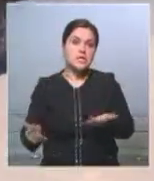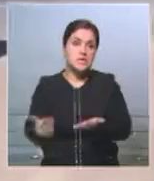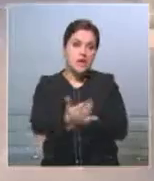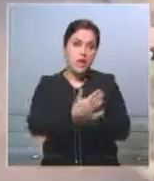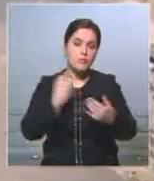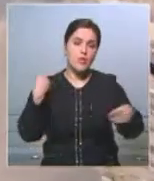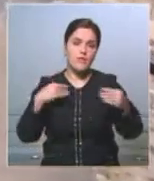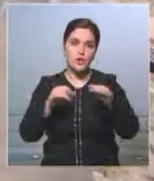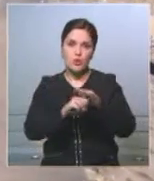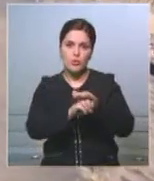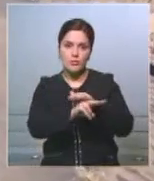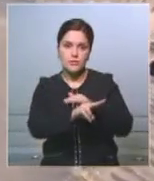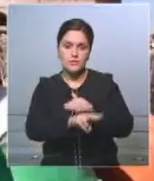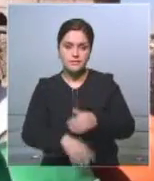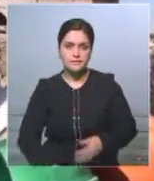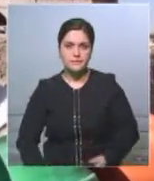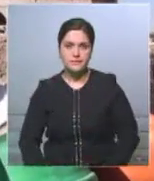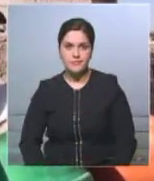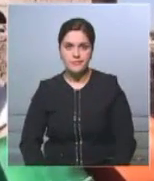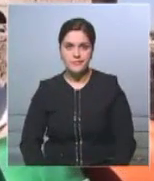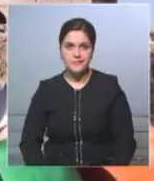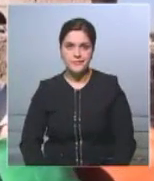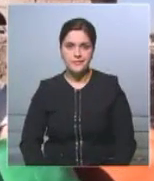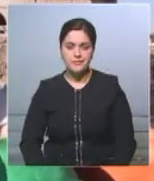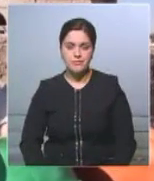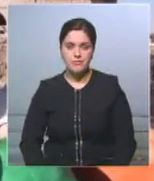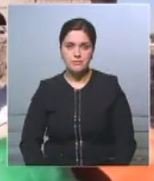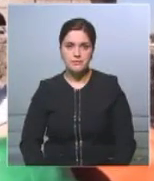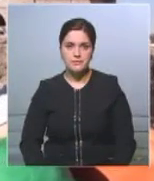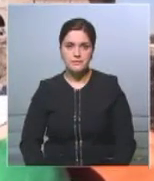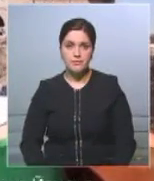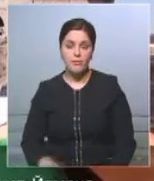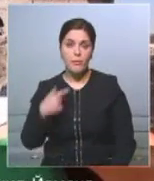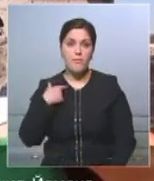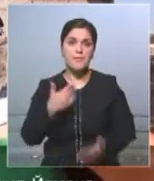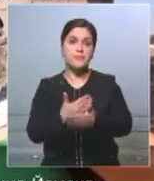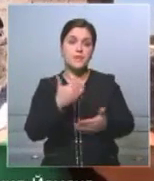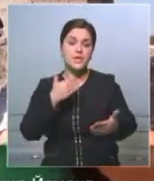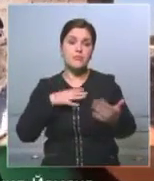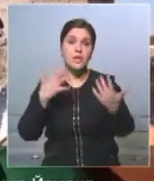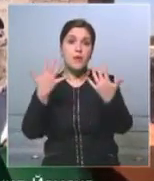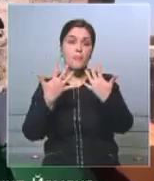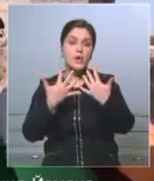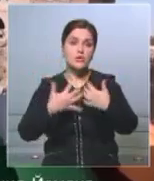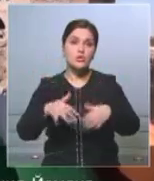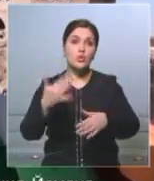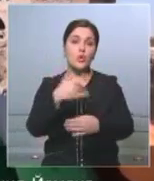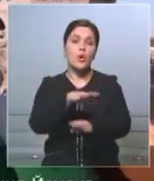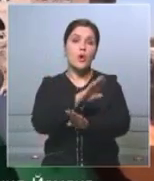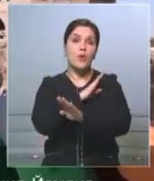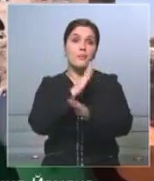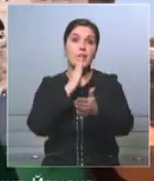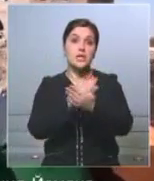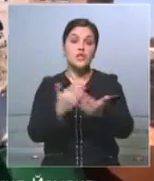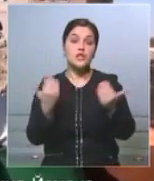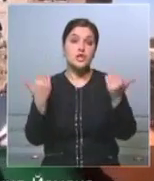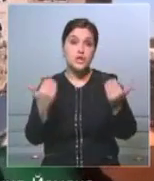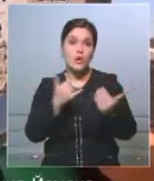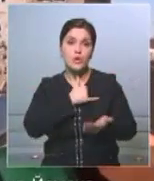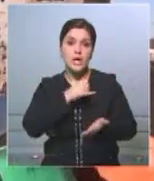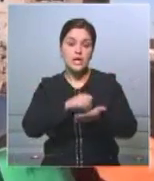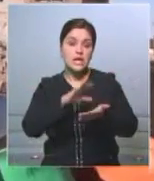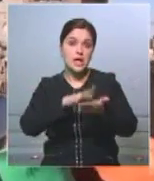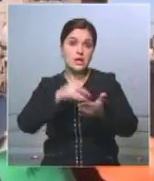вещи и покидают свои дома. Мы провели предварительный подсчет пострадавших и погибших. На данный момент, по нашим данным, в